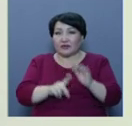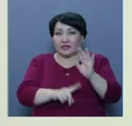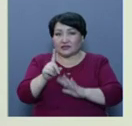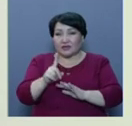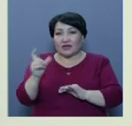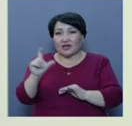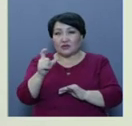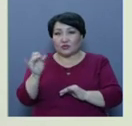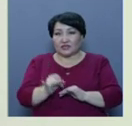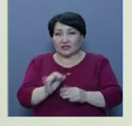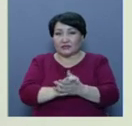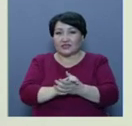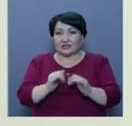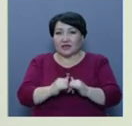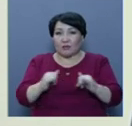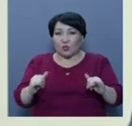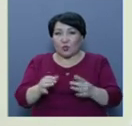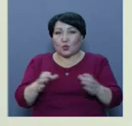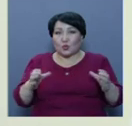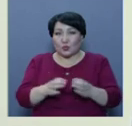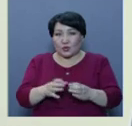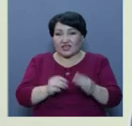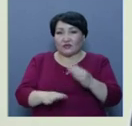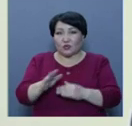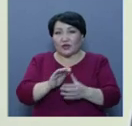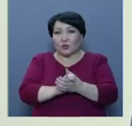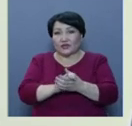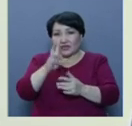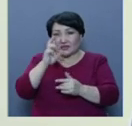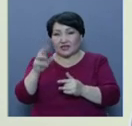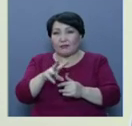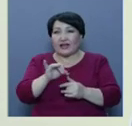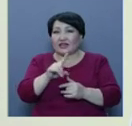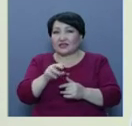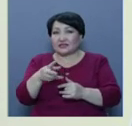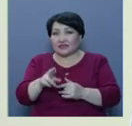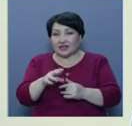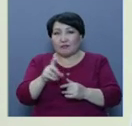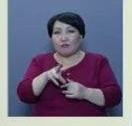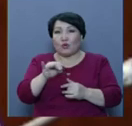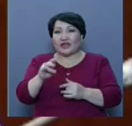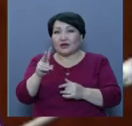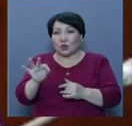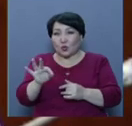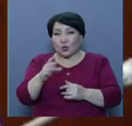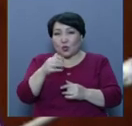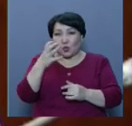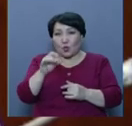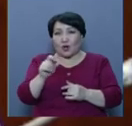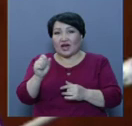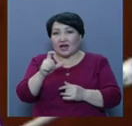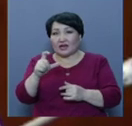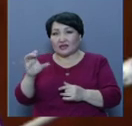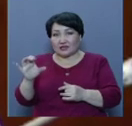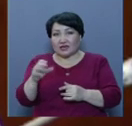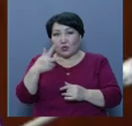Экономикалық және ынтымақтастық даму ұйымы, Еуропалық одақ елдері, Малайзия, Монако, Біріккен Араб Әмірліктері және Сингапур үшін 30 күнге дейінгі